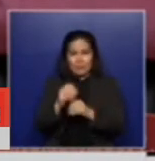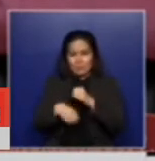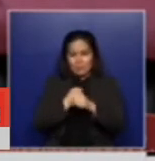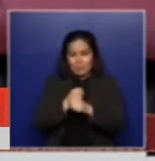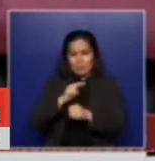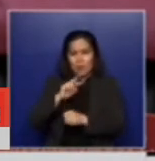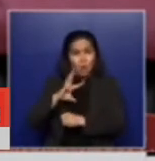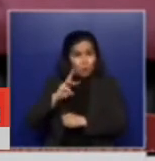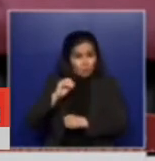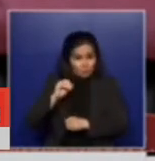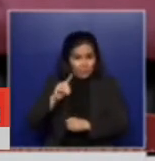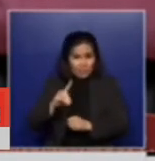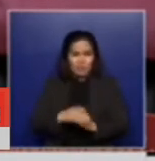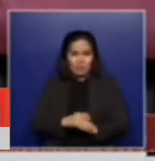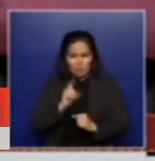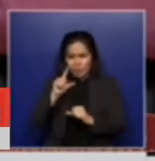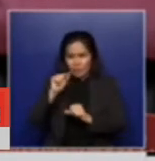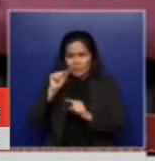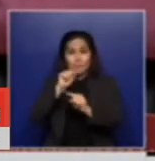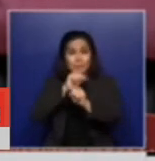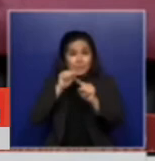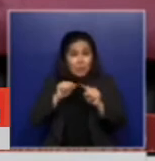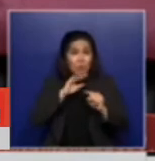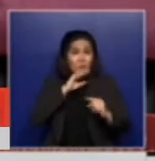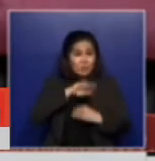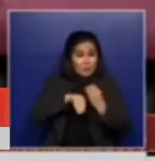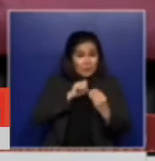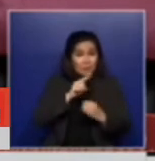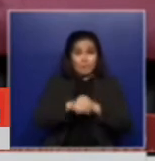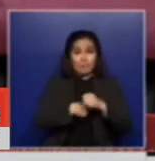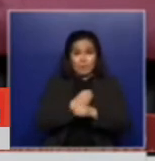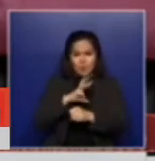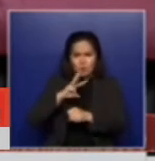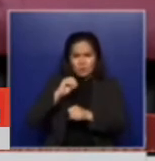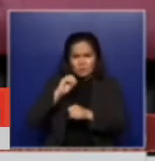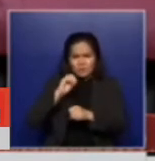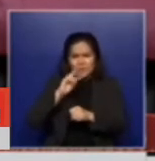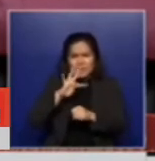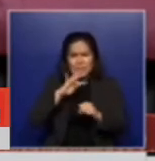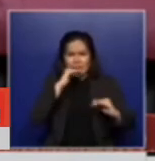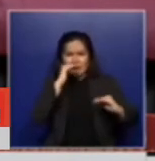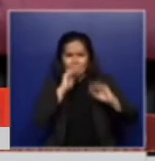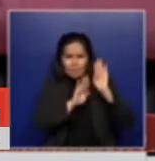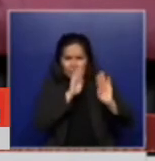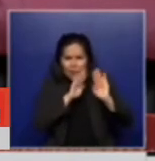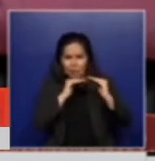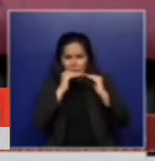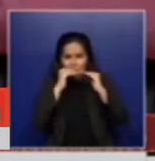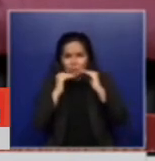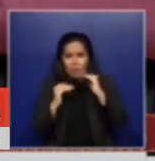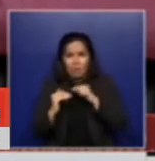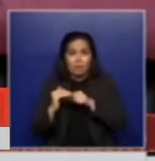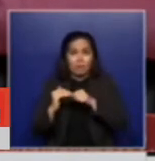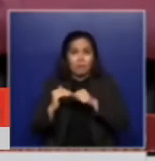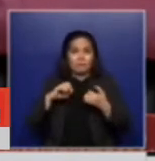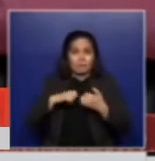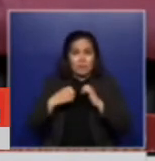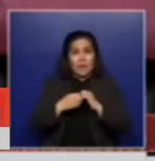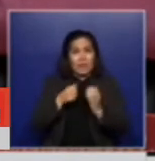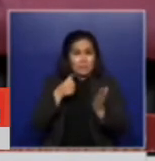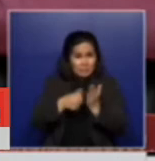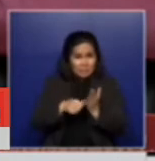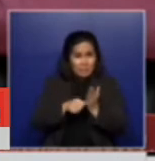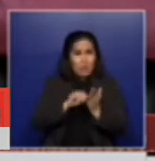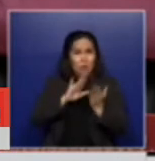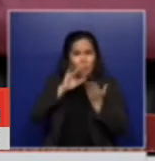ครับแต่ถ้าหากเศรษฐกิจของปี64ไม่ได้เติบโตตามประมาณการมันจะทำให้สัดส่วนหนี้สาธารณะต่อ GDP เนี่ย